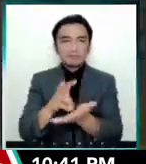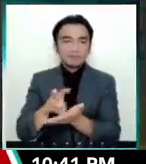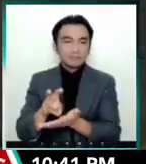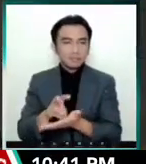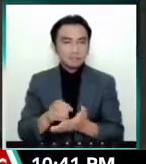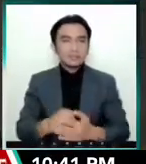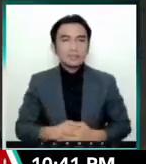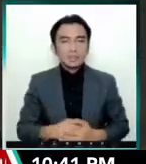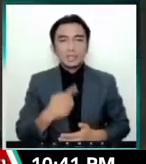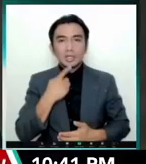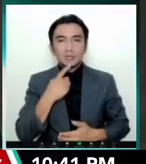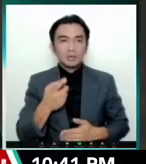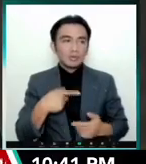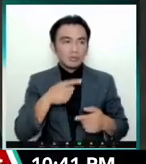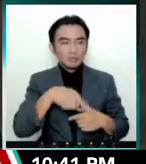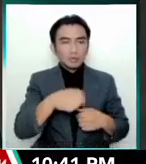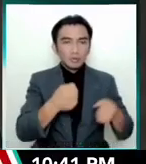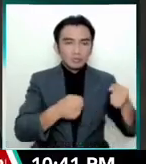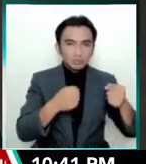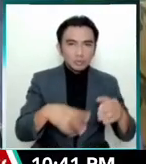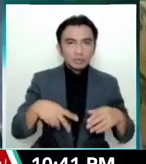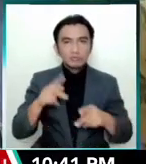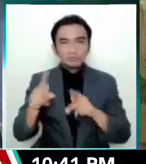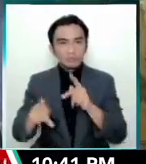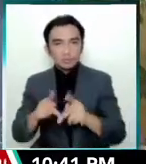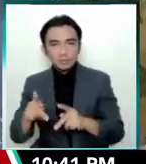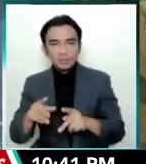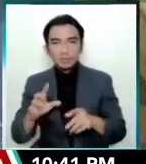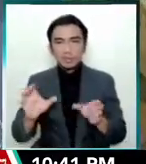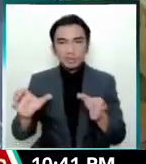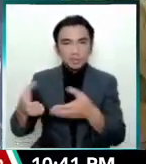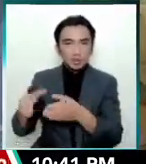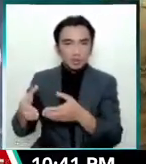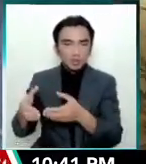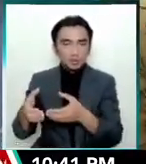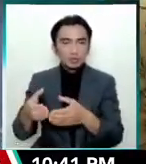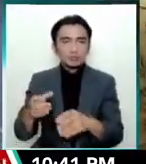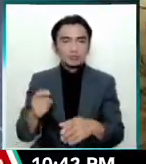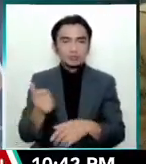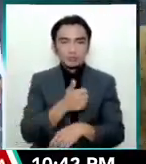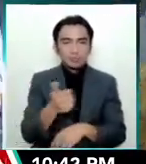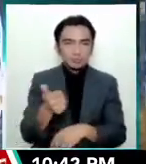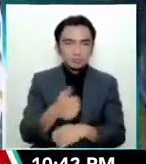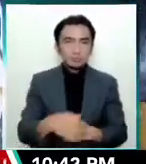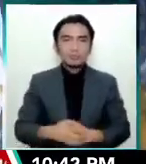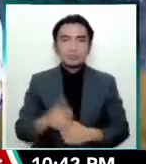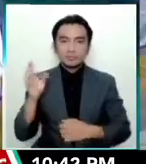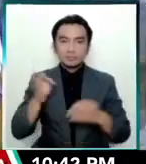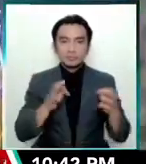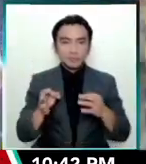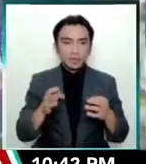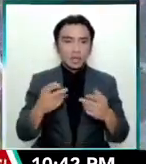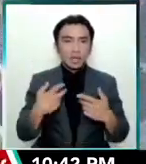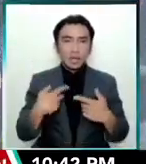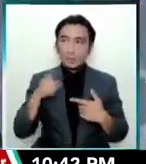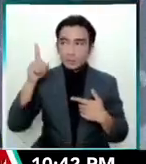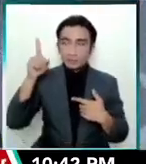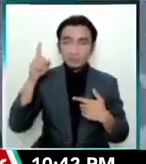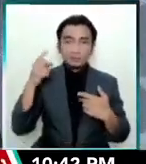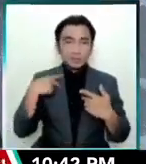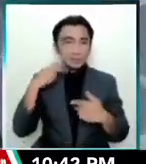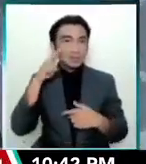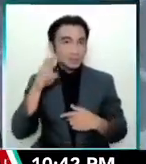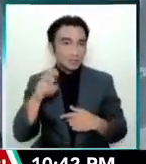naming motorista, pedestrian at transport group. Unahan pag kayong ano, ngayon pagka may timer, ano